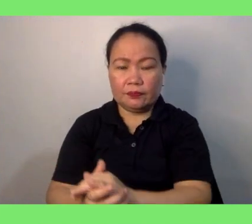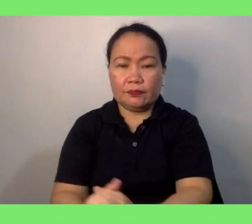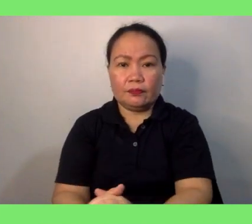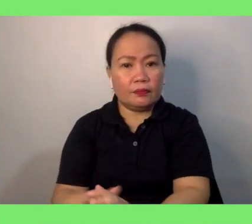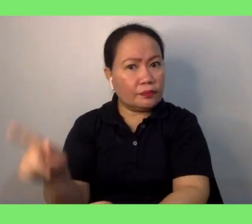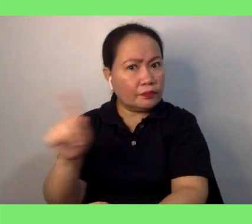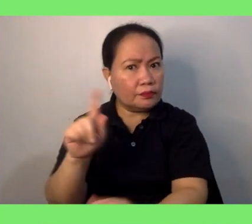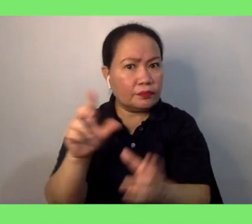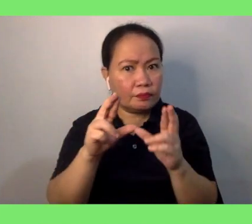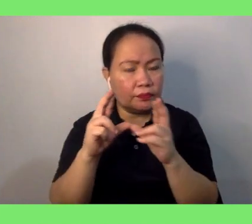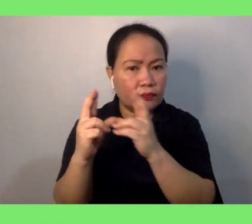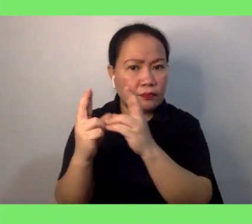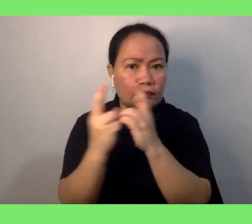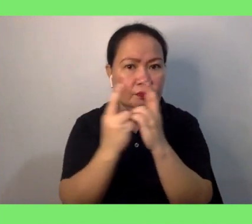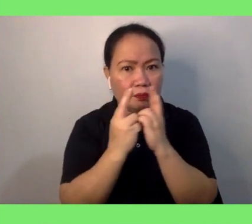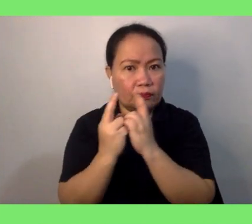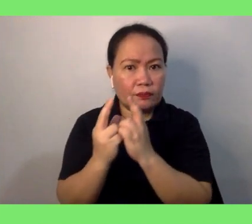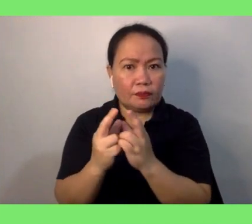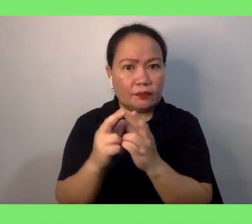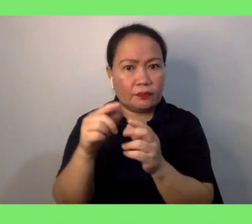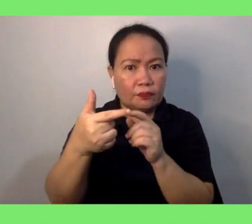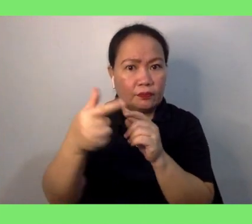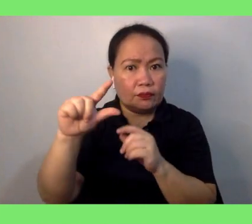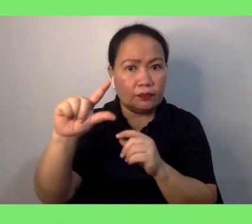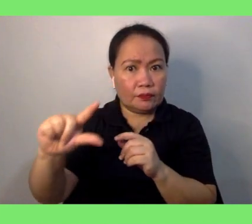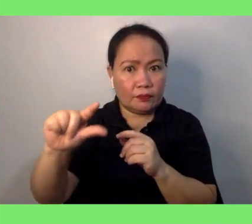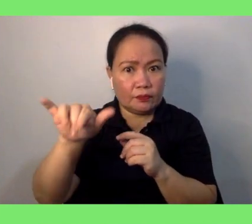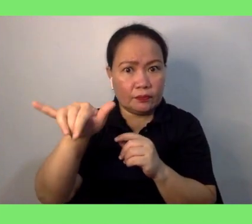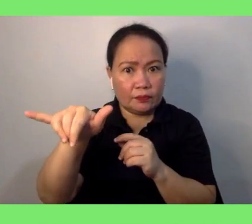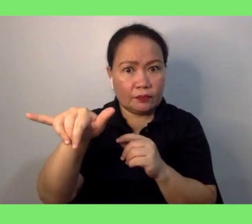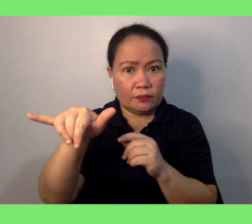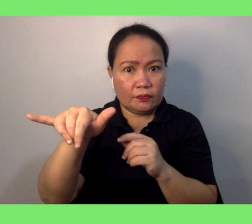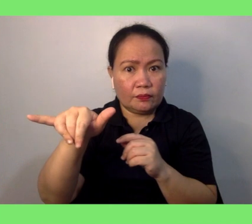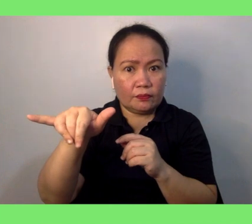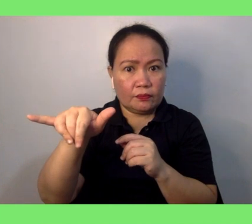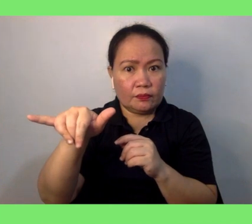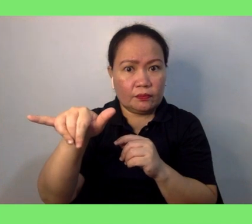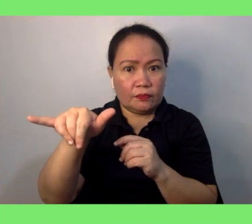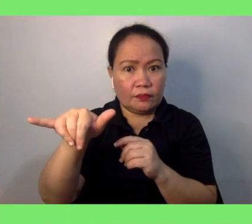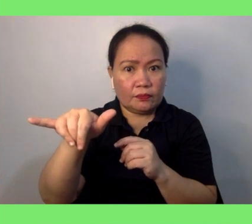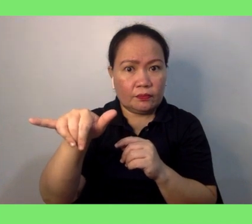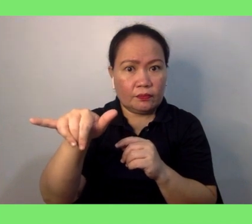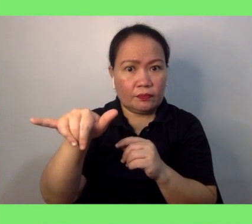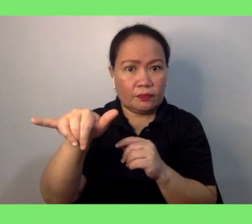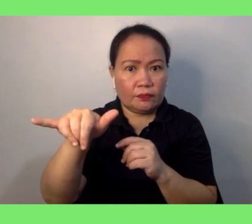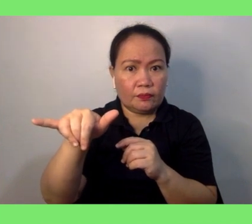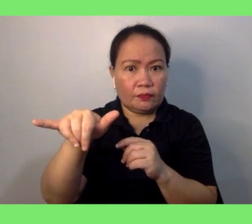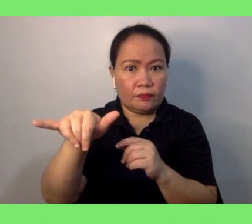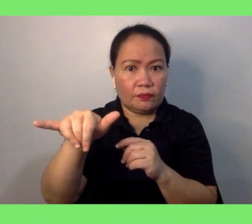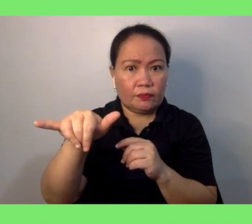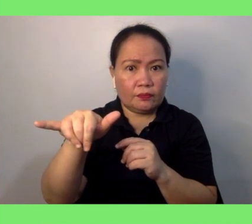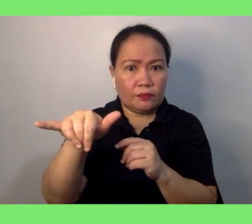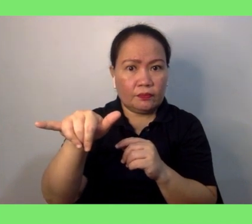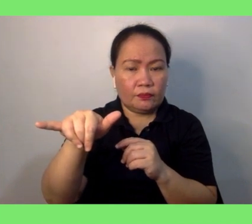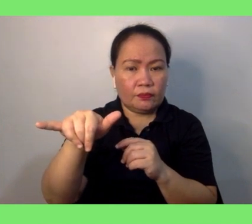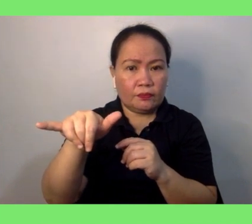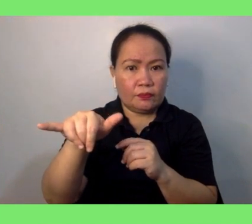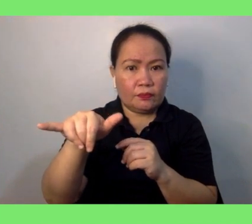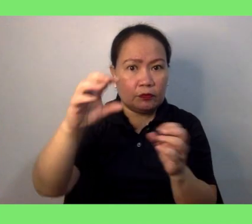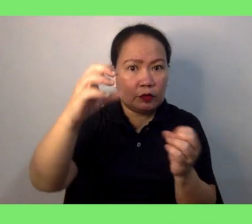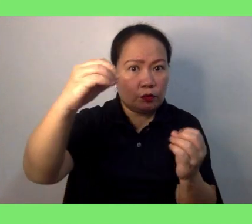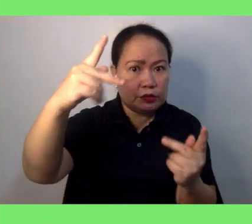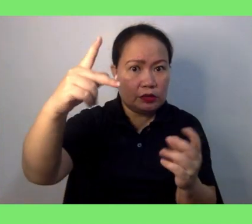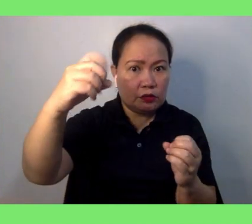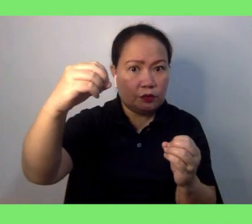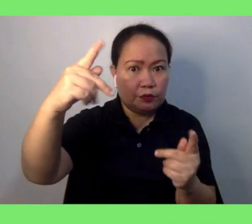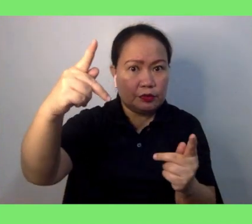anong relationship ni angle Y dito? They are what? Ayan, no? Opposite side.